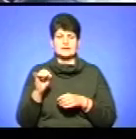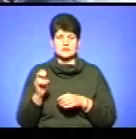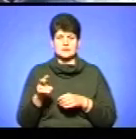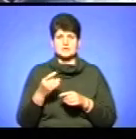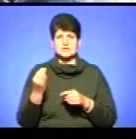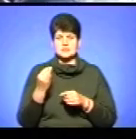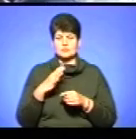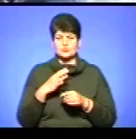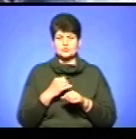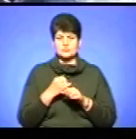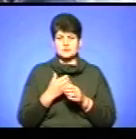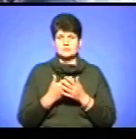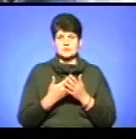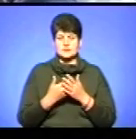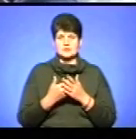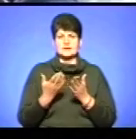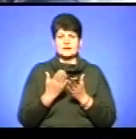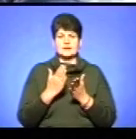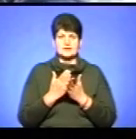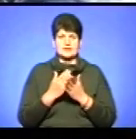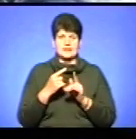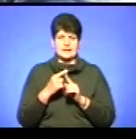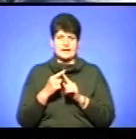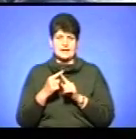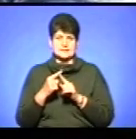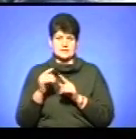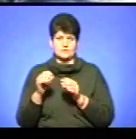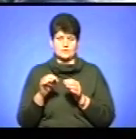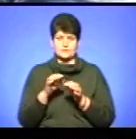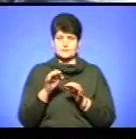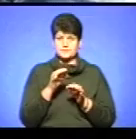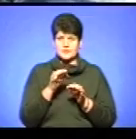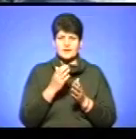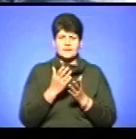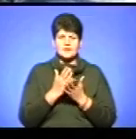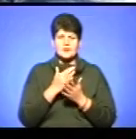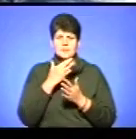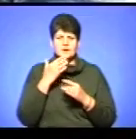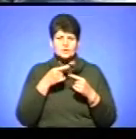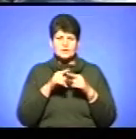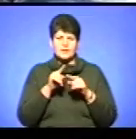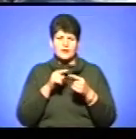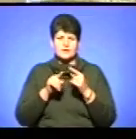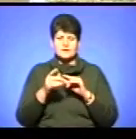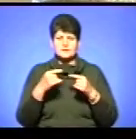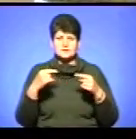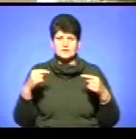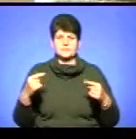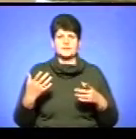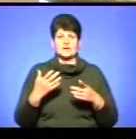якому зібрано не просто якісь хрестикові взори, а де є дуже багато технік. От якраз на цьому